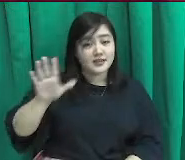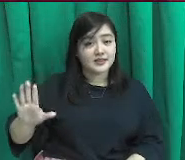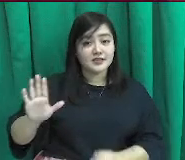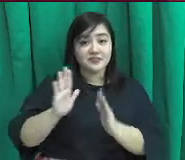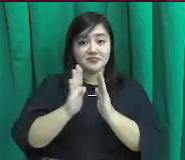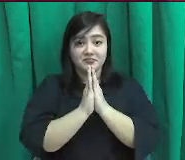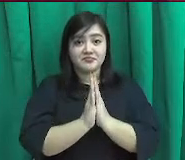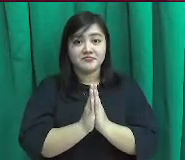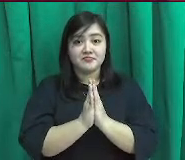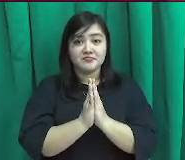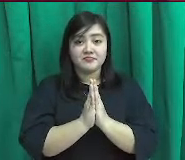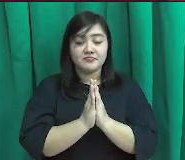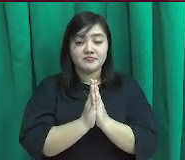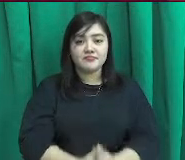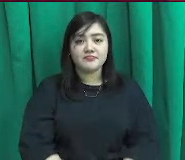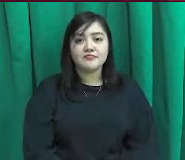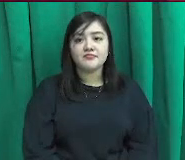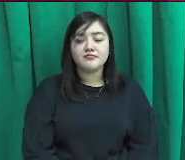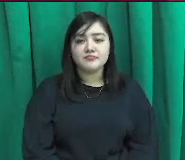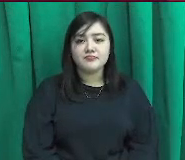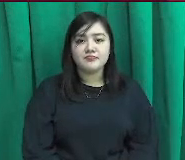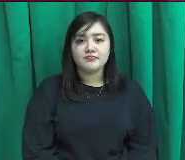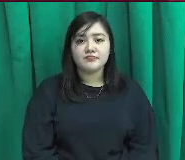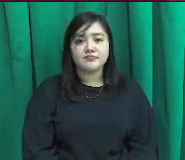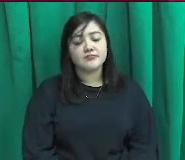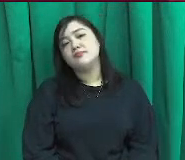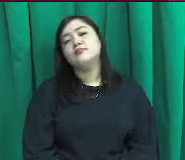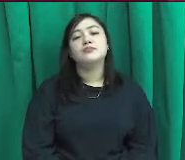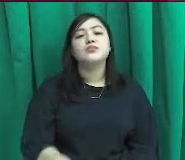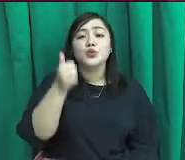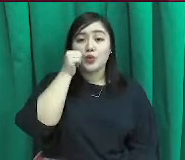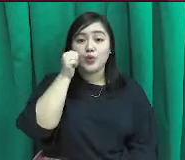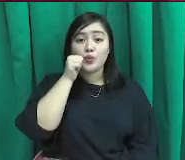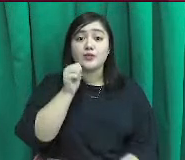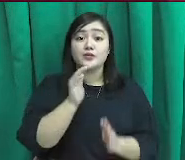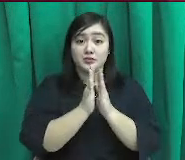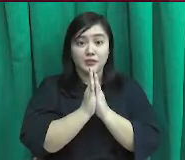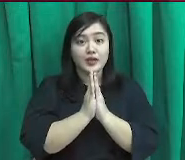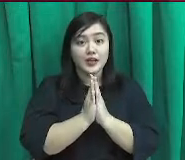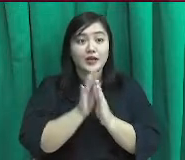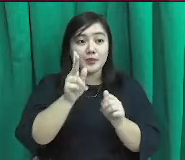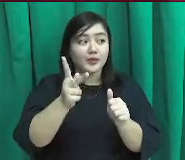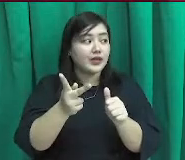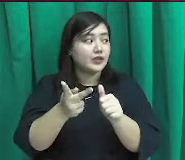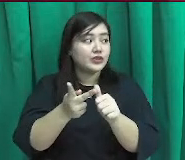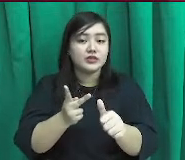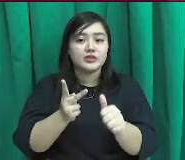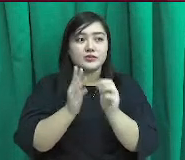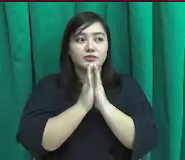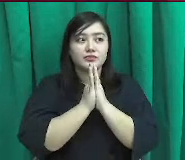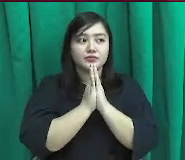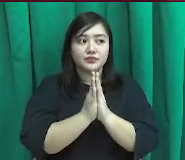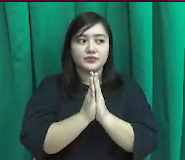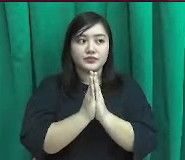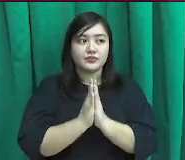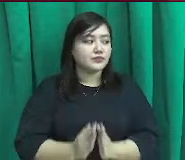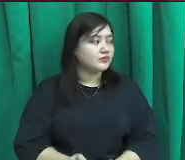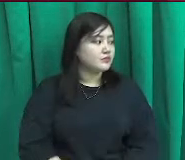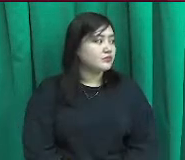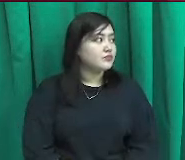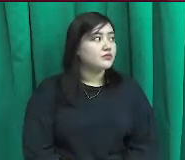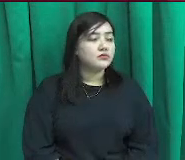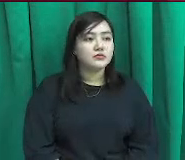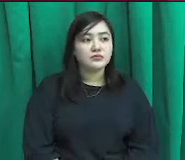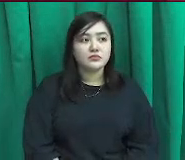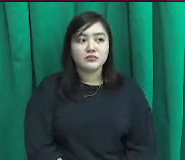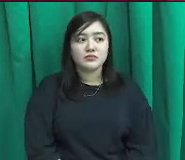nag-deal tayo ng problema, lagi nangunguna lagi ang panalangin. Yeah. Amen. Oh, nauuna yan. Tapos